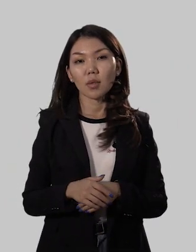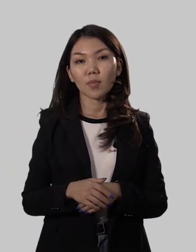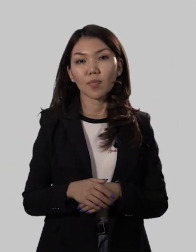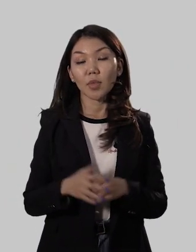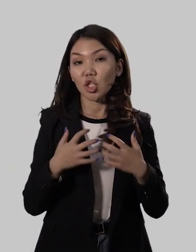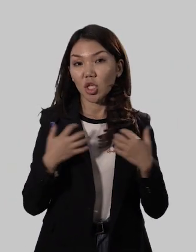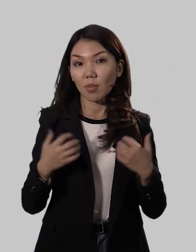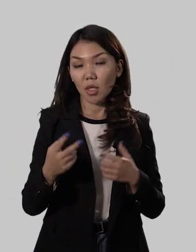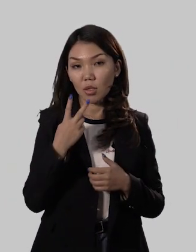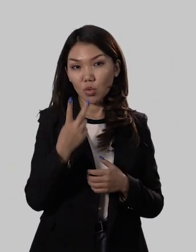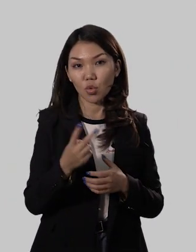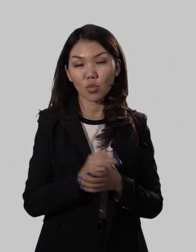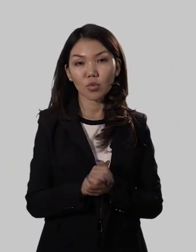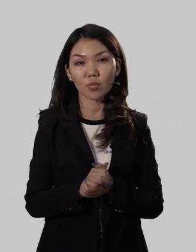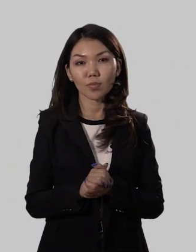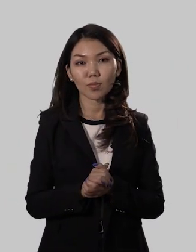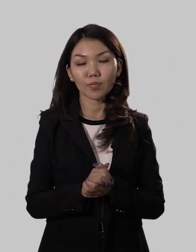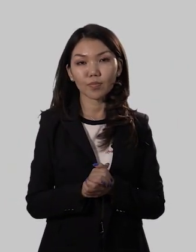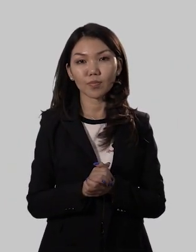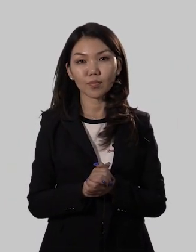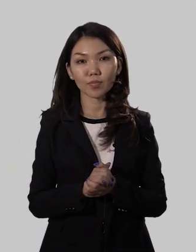жорусунун байралып жүргөнүн көрөбүз.